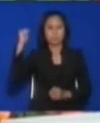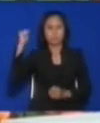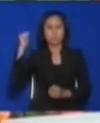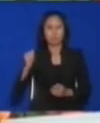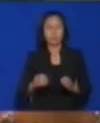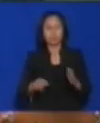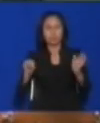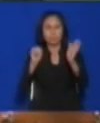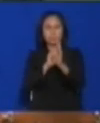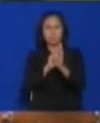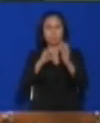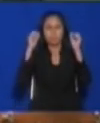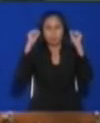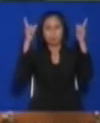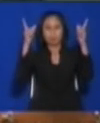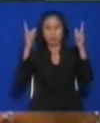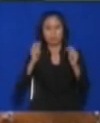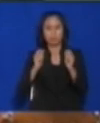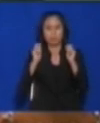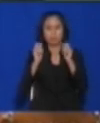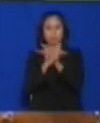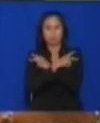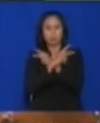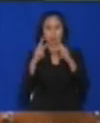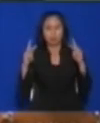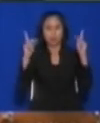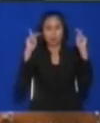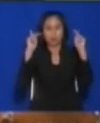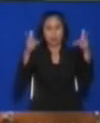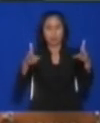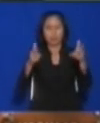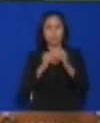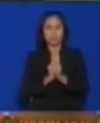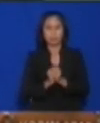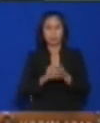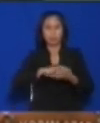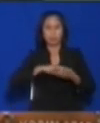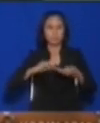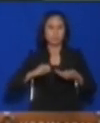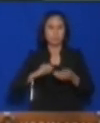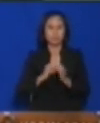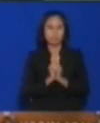melalui pelayanan prima dan Pengelolaan pemerintahan yang bersih terutama untuk KPU Kota Tegal